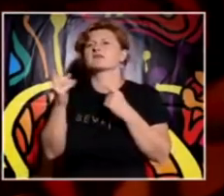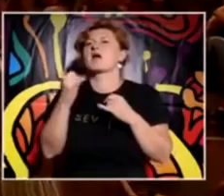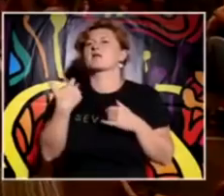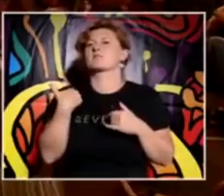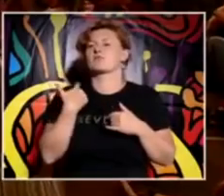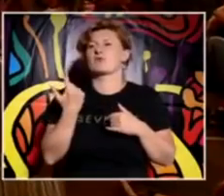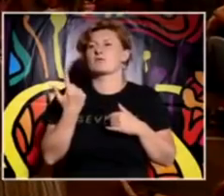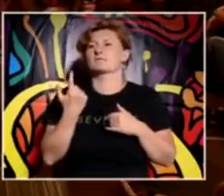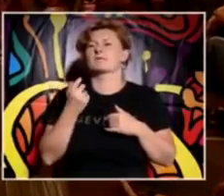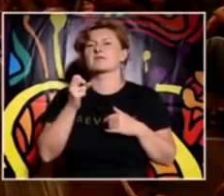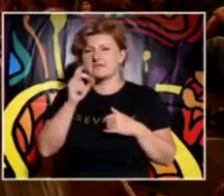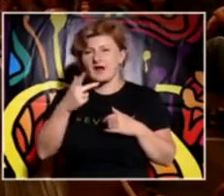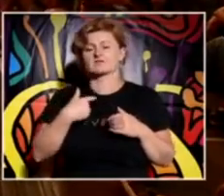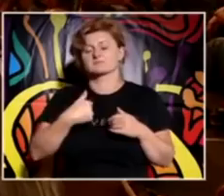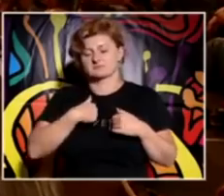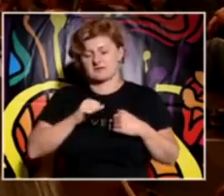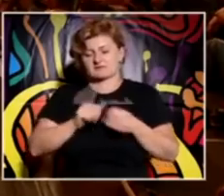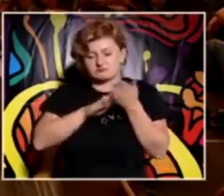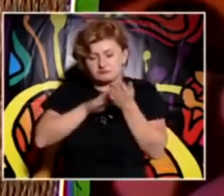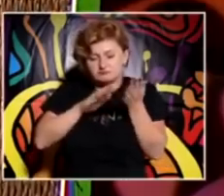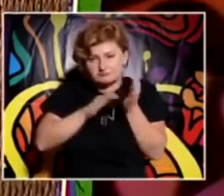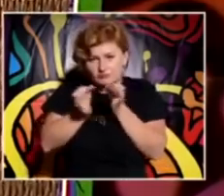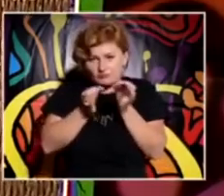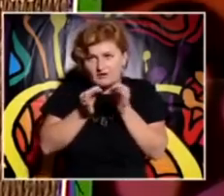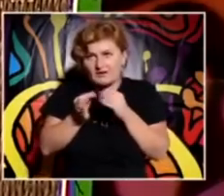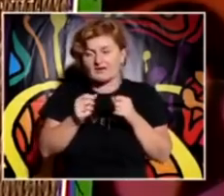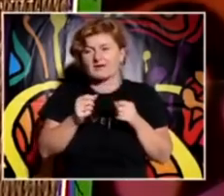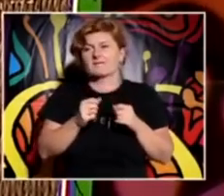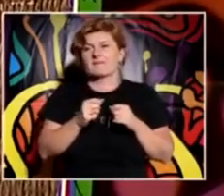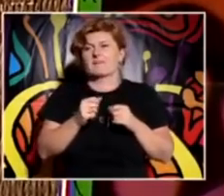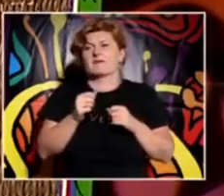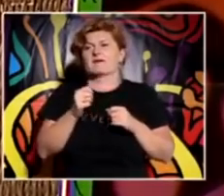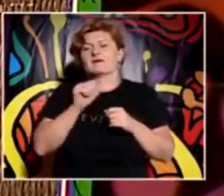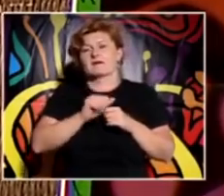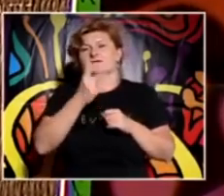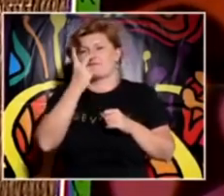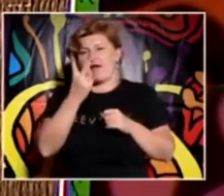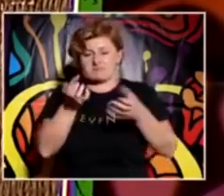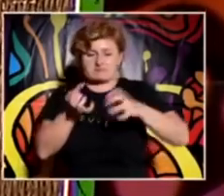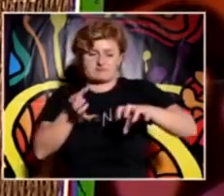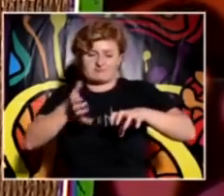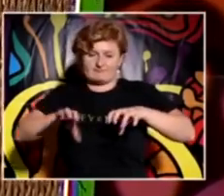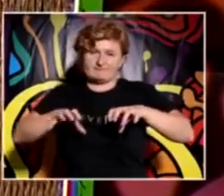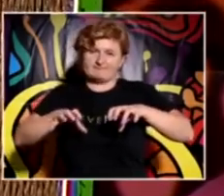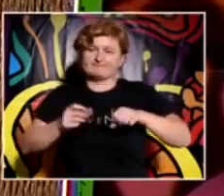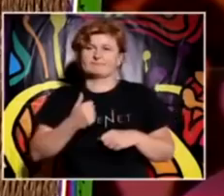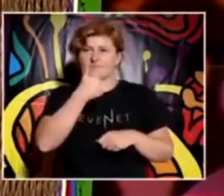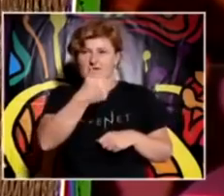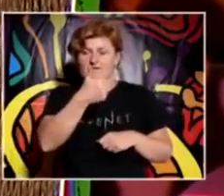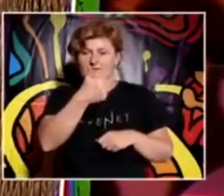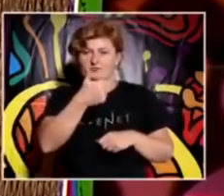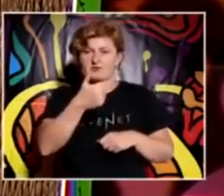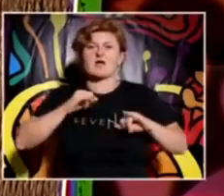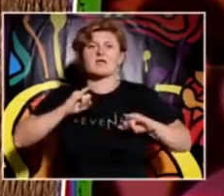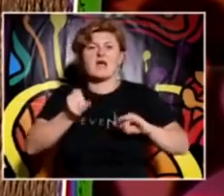Tak. Ja jestem typem oszczędzającym. Ja bym powiedziała, że są takie dwa działy. Pierwszy to jest to, w jaki